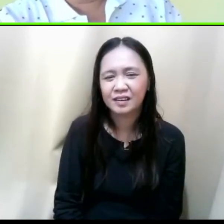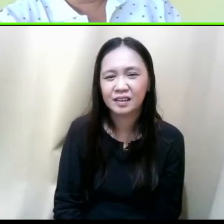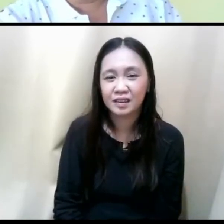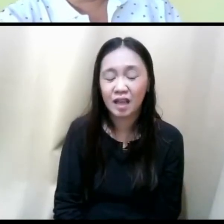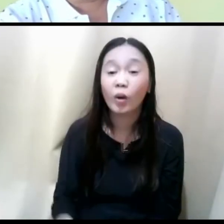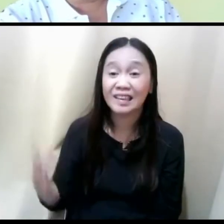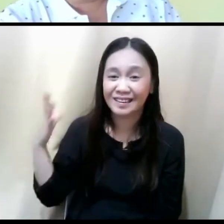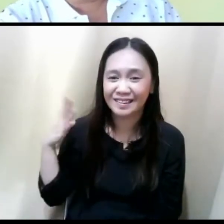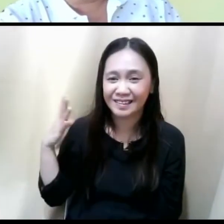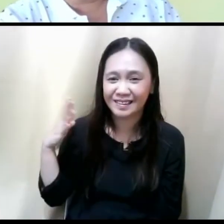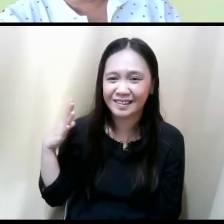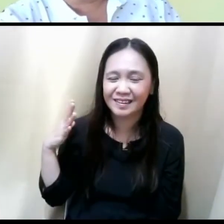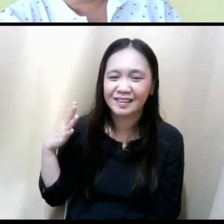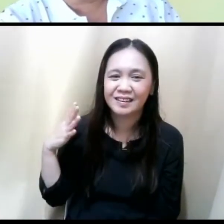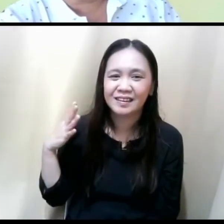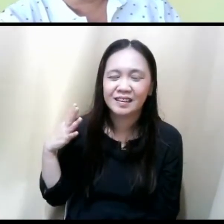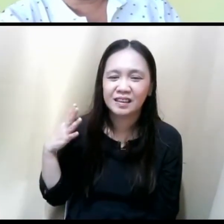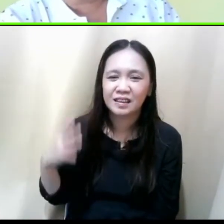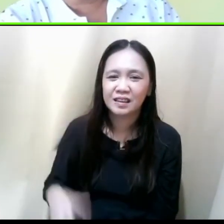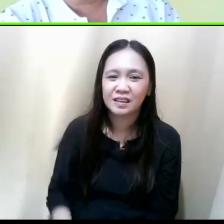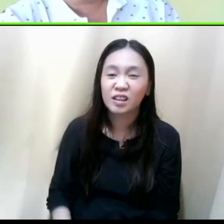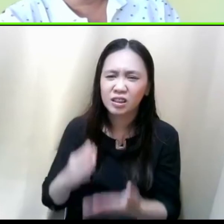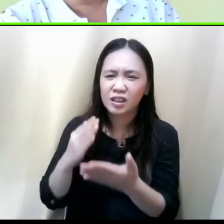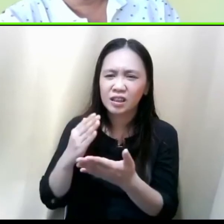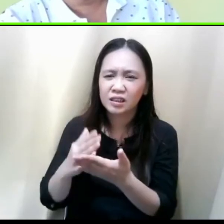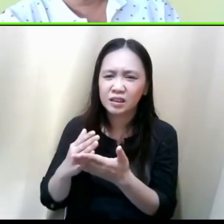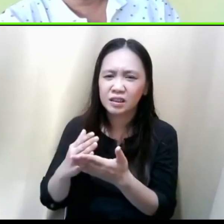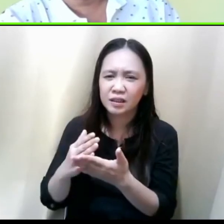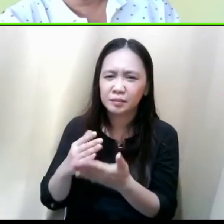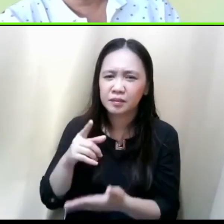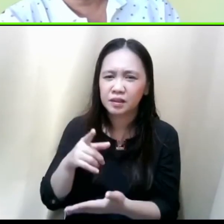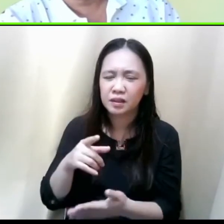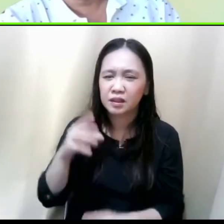Hintayin lang po muna natin si Teacher Mark. Teacher Mark eh.